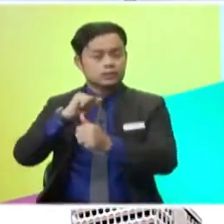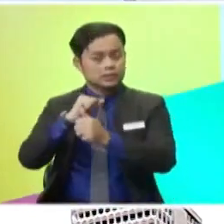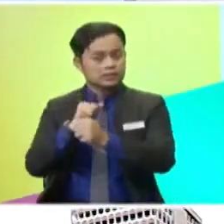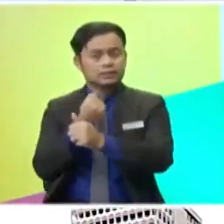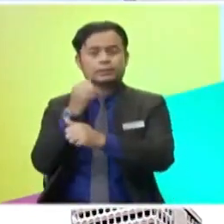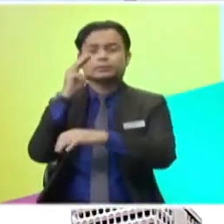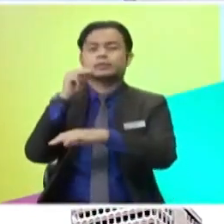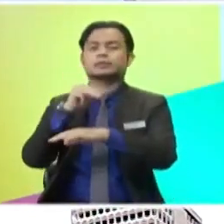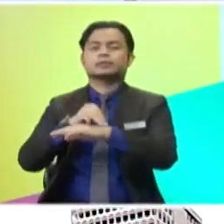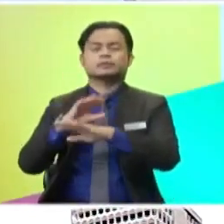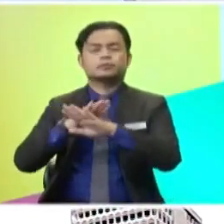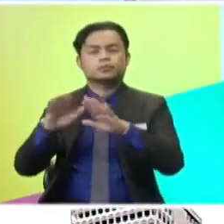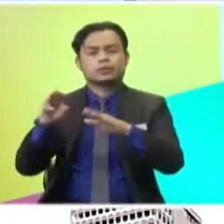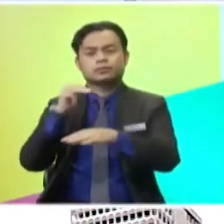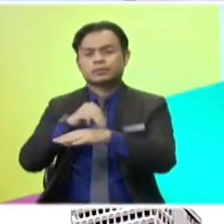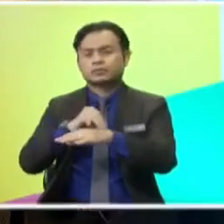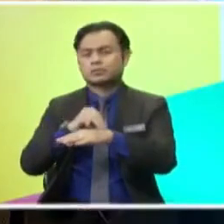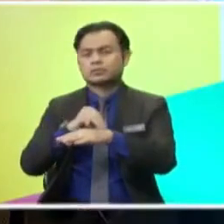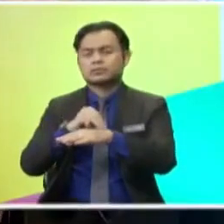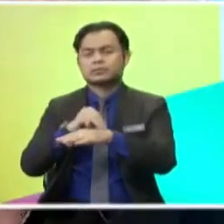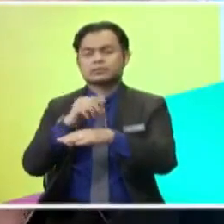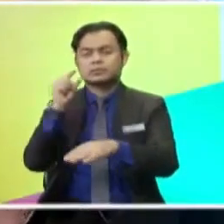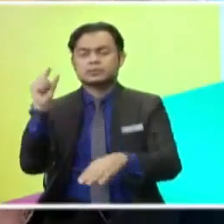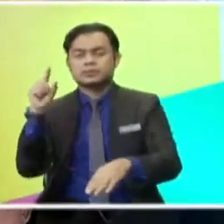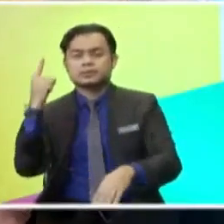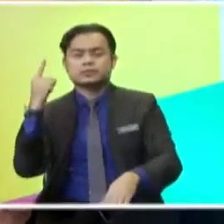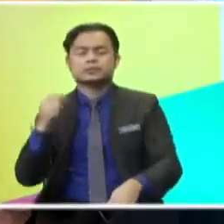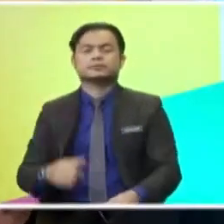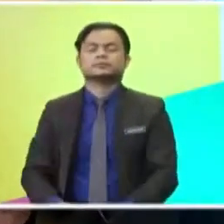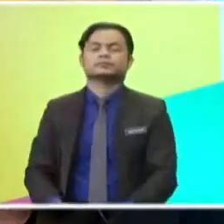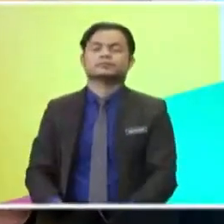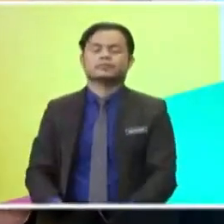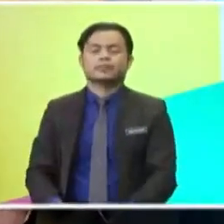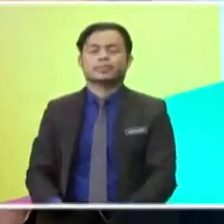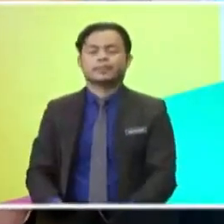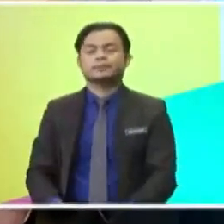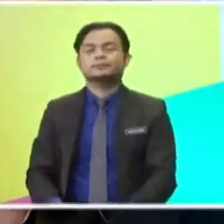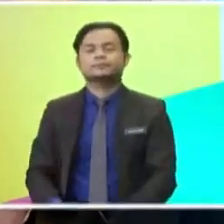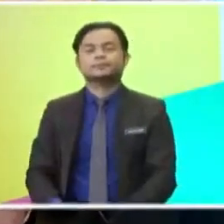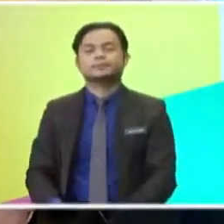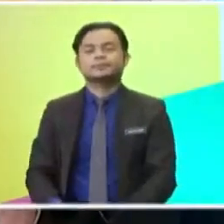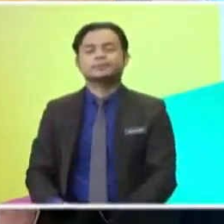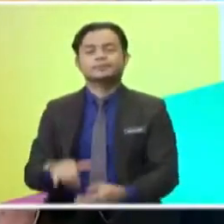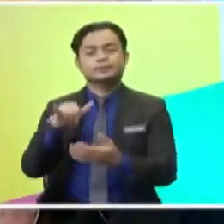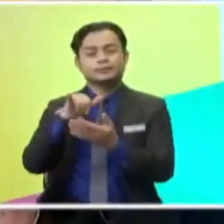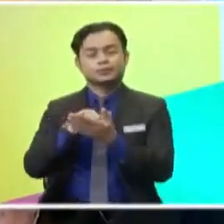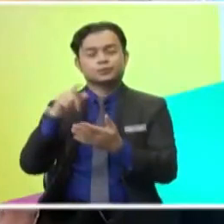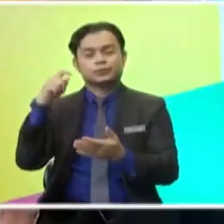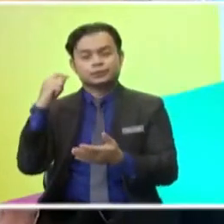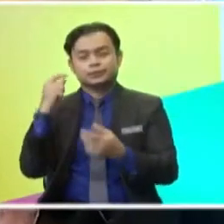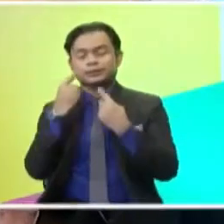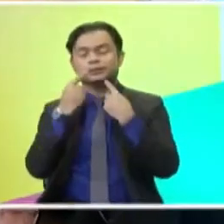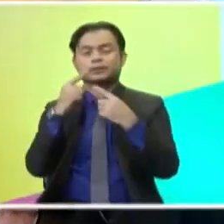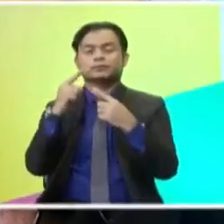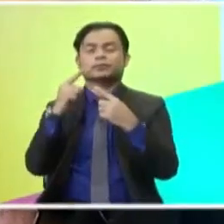masa-masa tertentu sahaja. Itu dia jawapan yang padu dan tepat daripada Cikgu Zakaria. Apabila murid berhadapan dengan